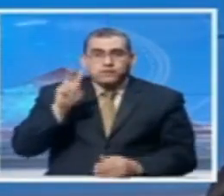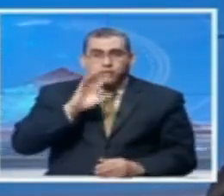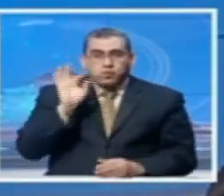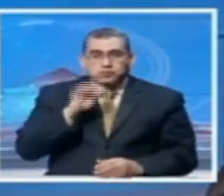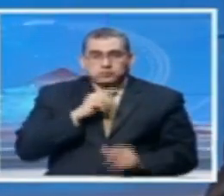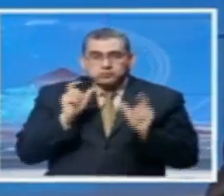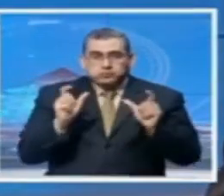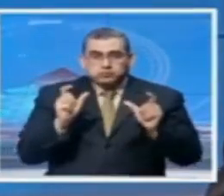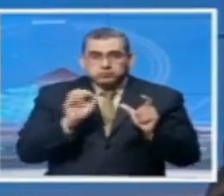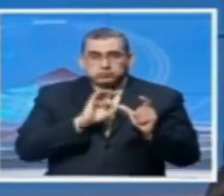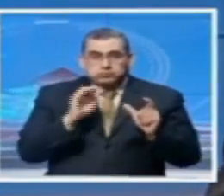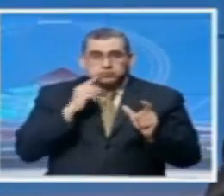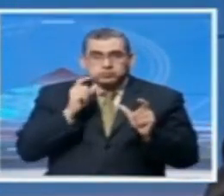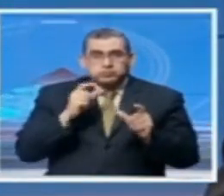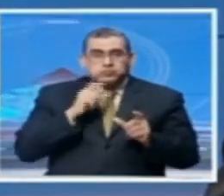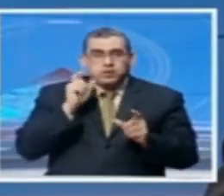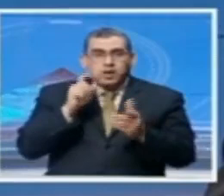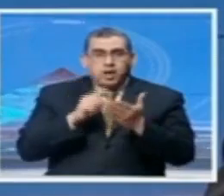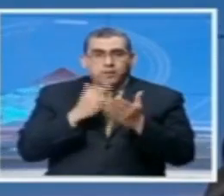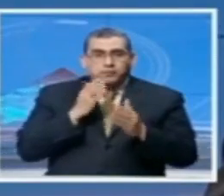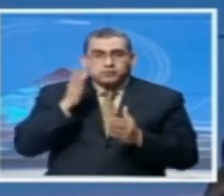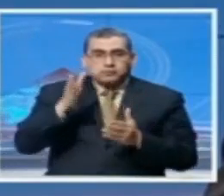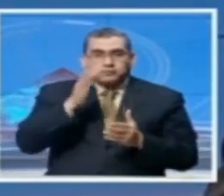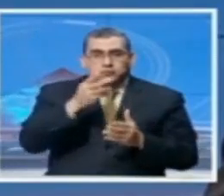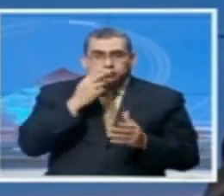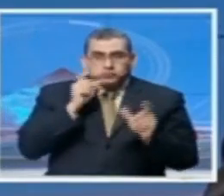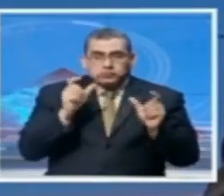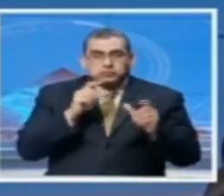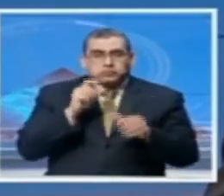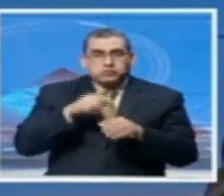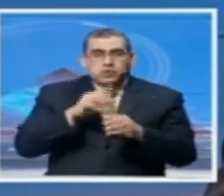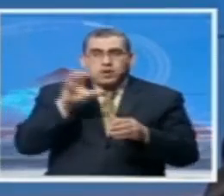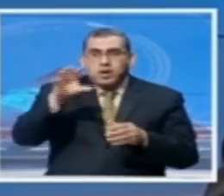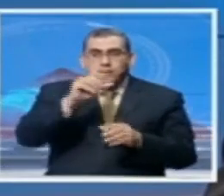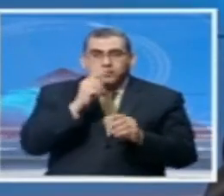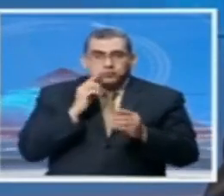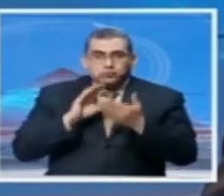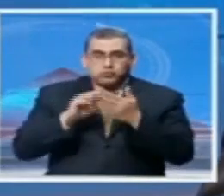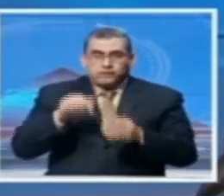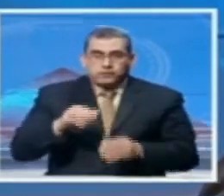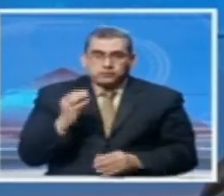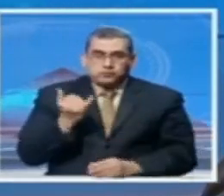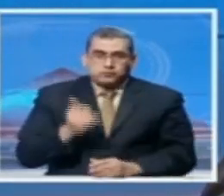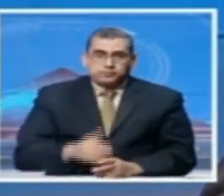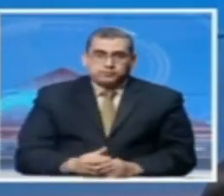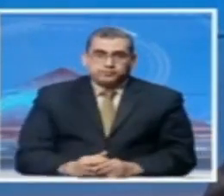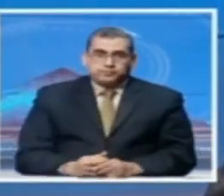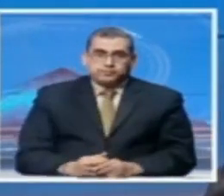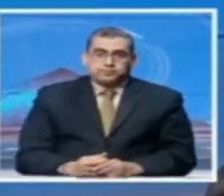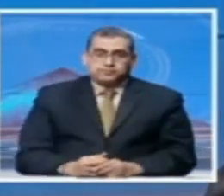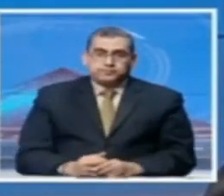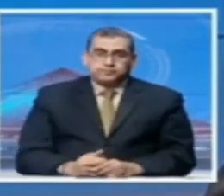مستوى الجمهورية توجيه الحملات الأمنية كل في مجال تخصصه. نتابع.